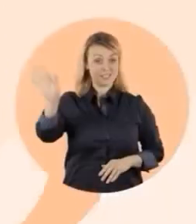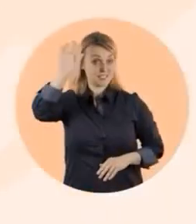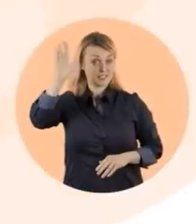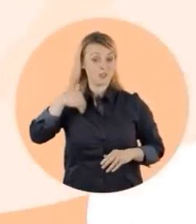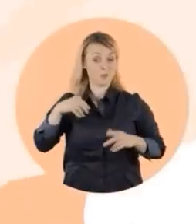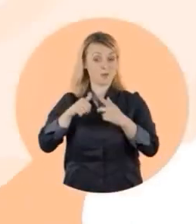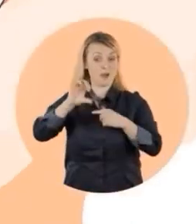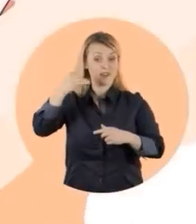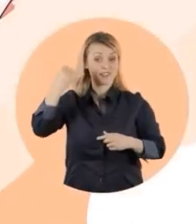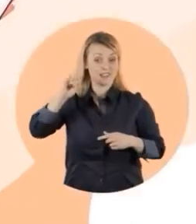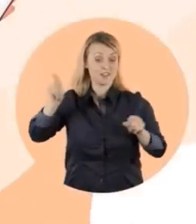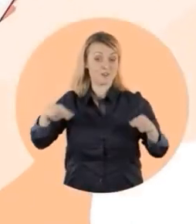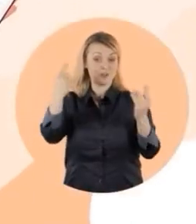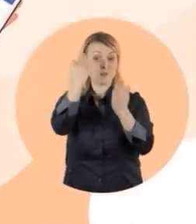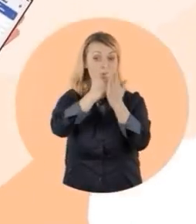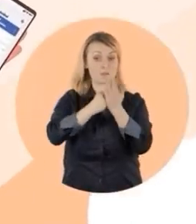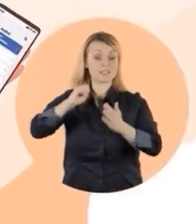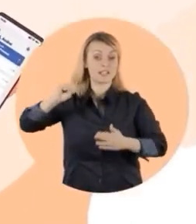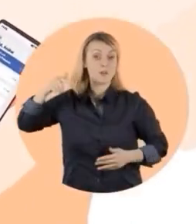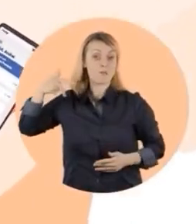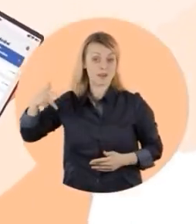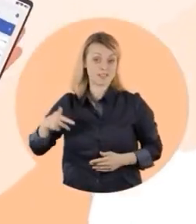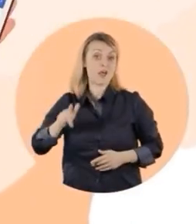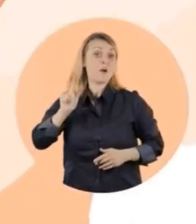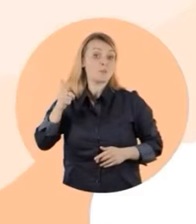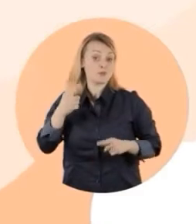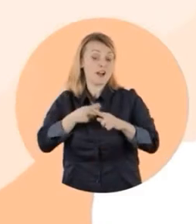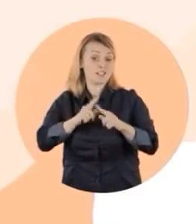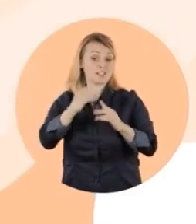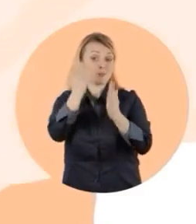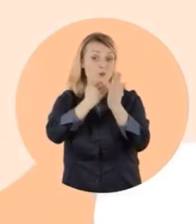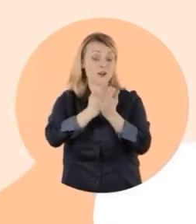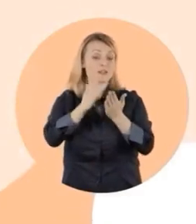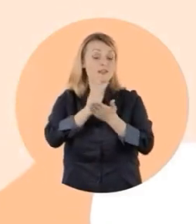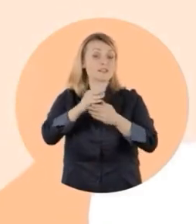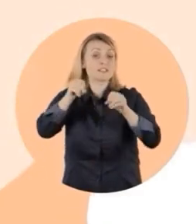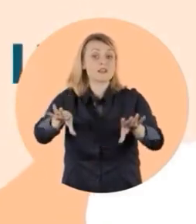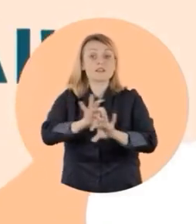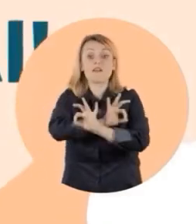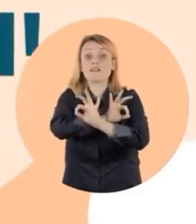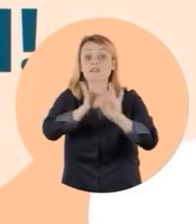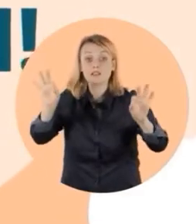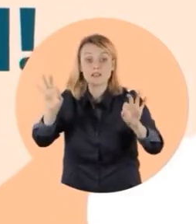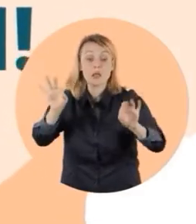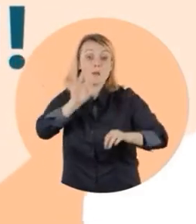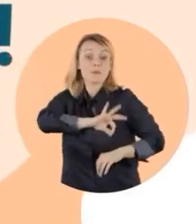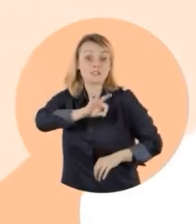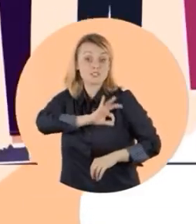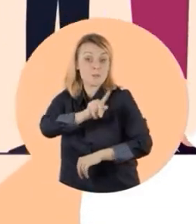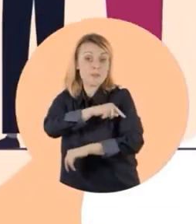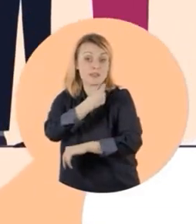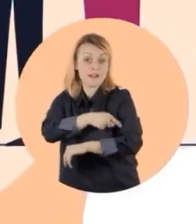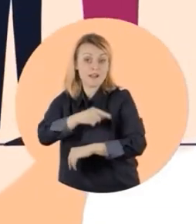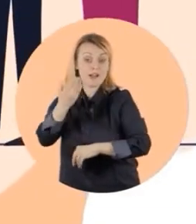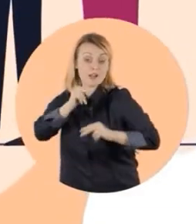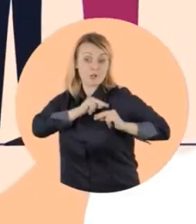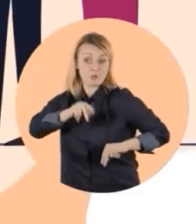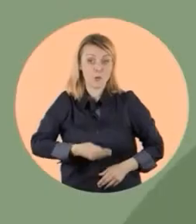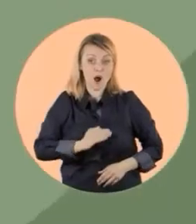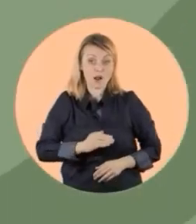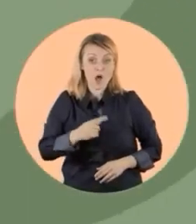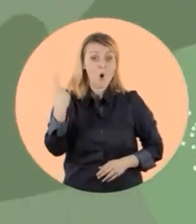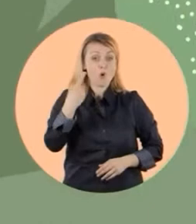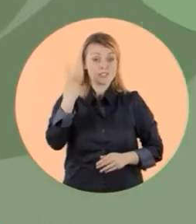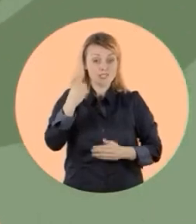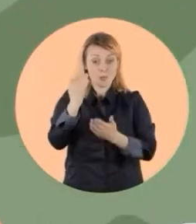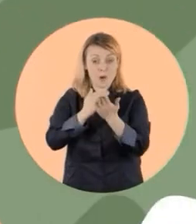Salut! Sunt Andrei, cofondator Sanopass. Iată de ce Sanopass este soluția ideală pentru beneficiile medicale ale angajaților tăi.